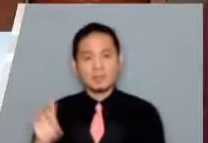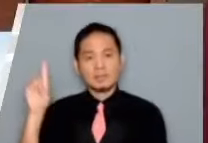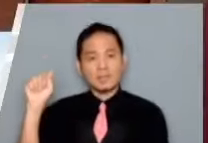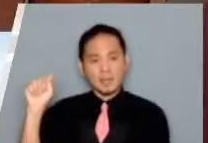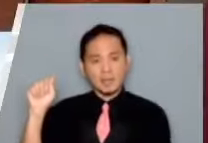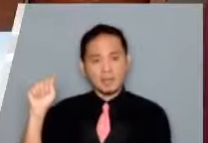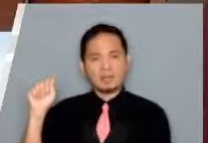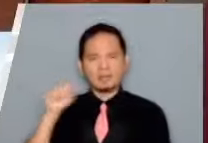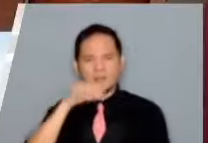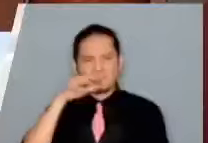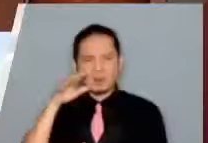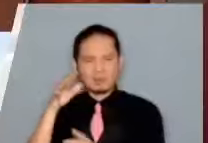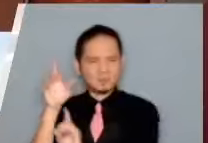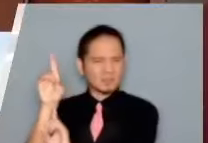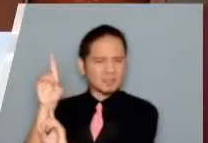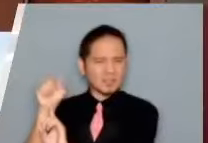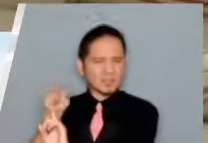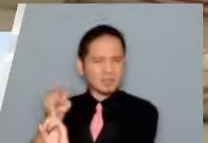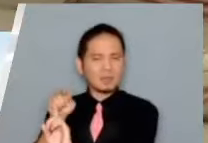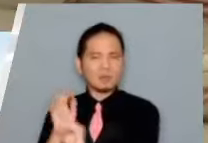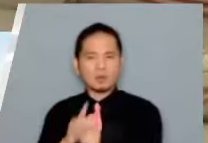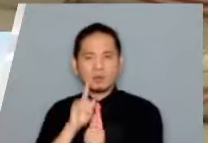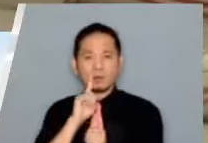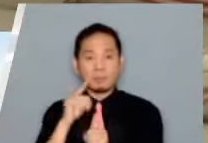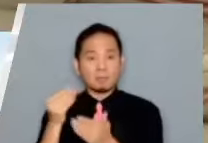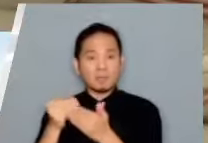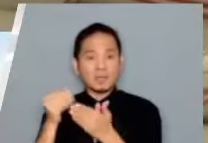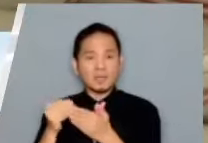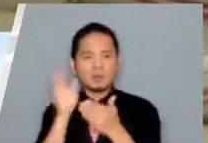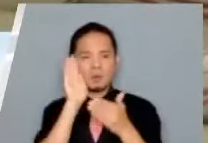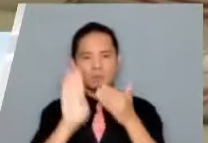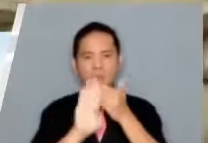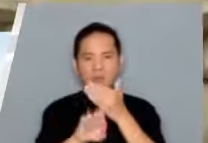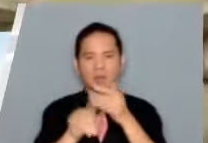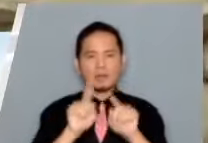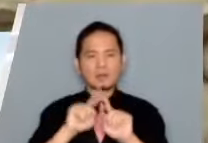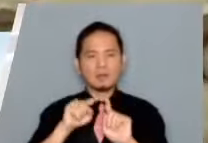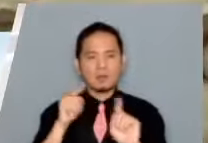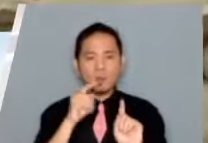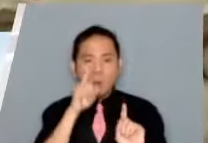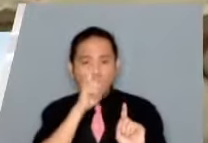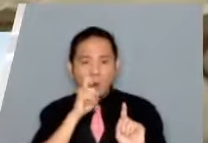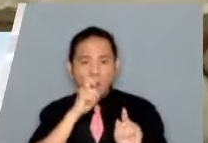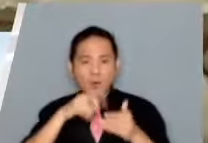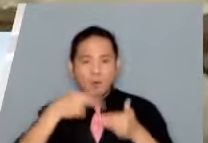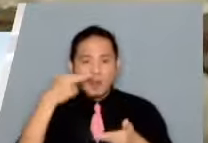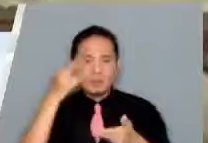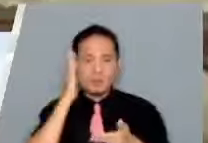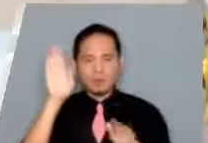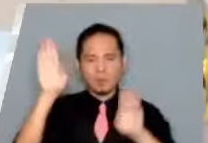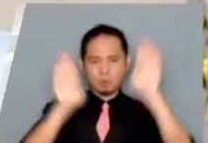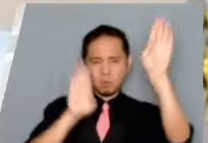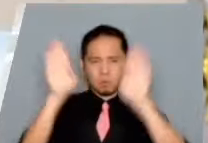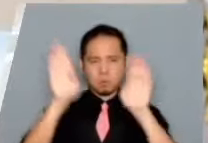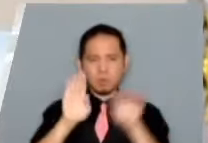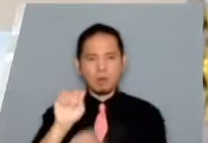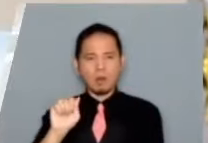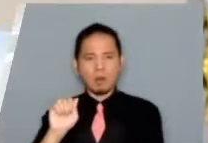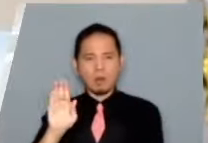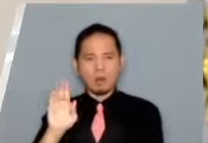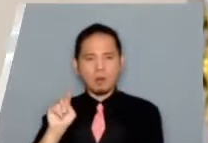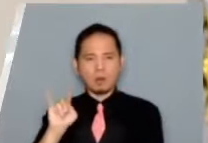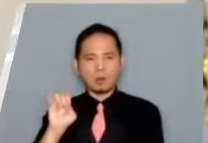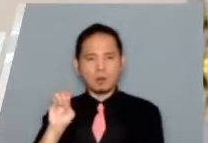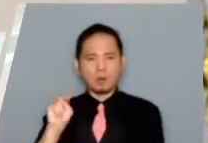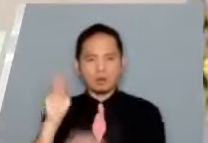isasauli ang pera sa mga nakiling trader at ipa auction ang lumang stock kailangan i-release yan sa mga agencies